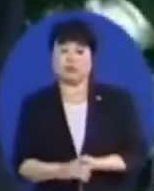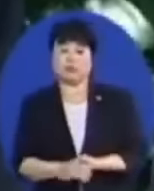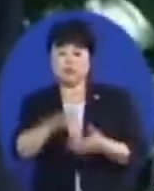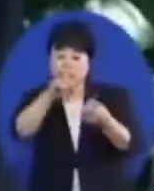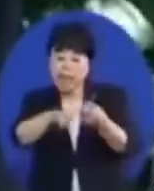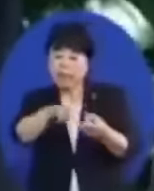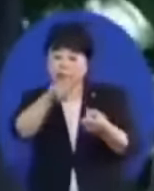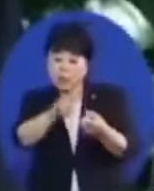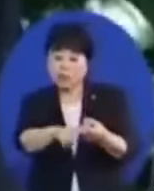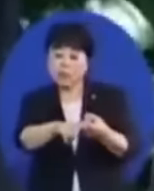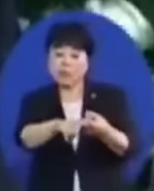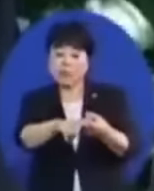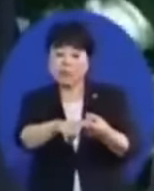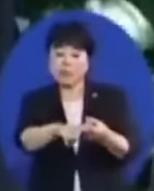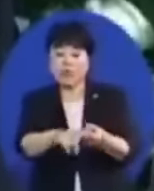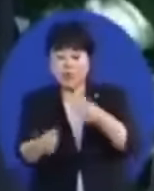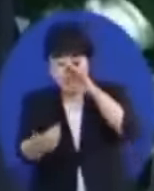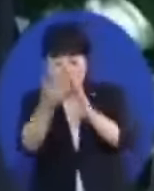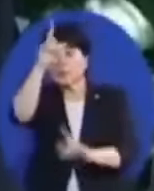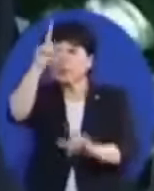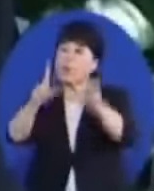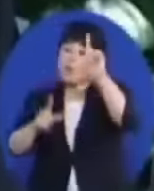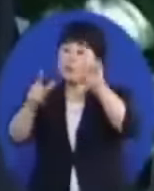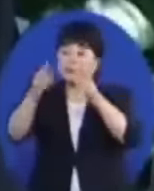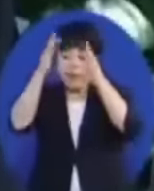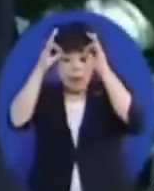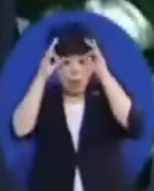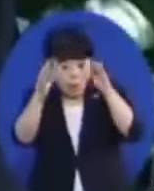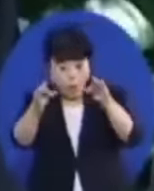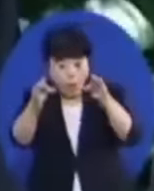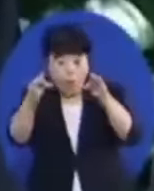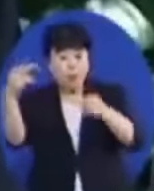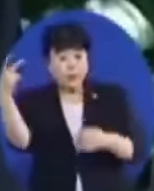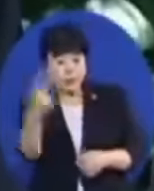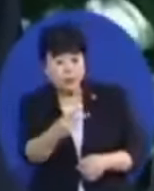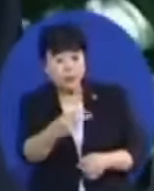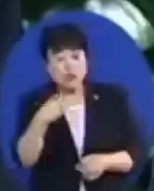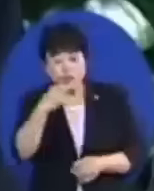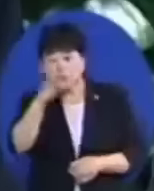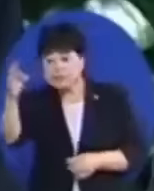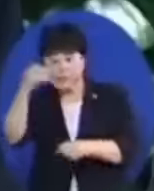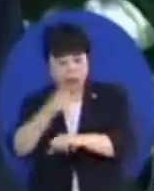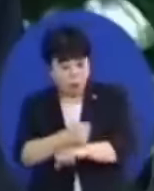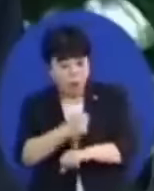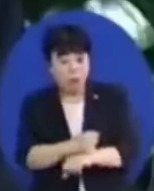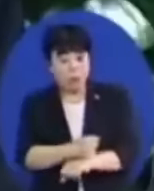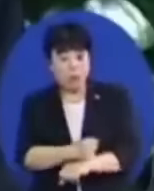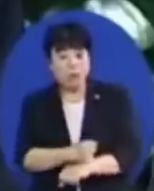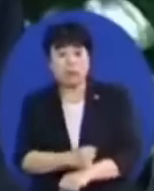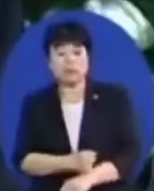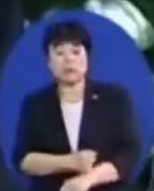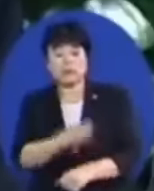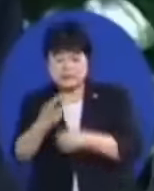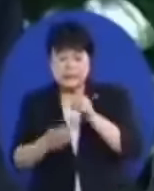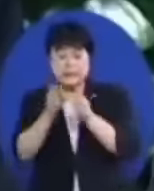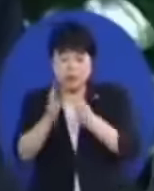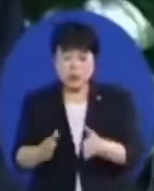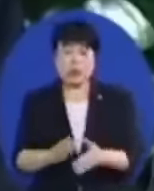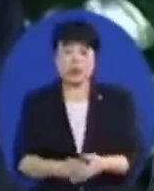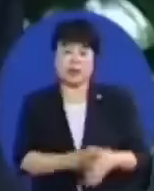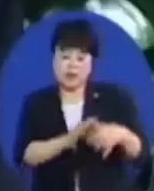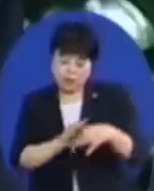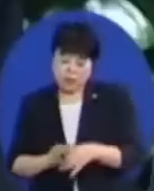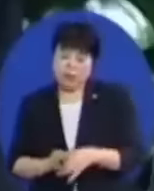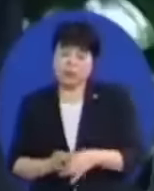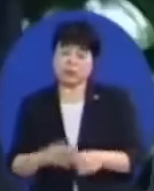그것을 이루어진 모습을 바라보고 입으로 시인해 지나치는 3년 동안 아무 일도